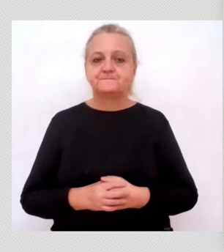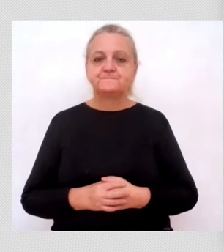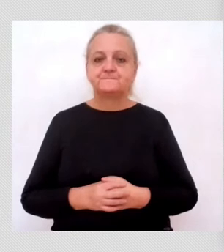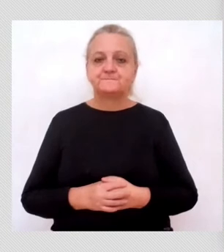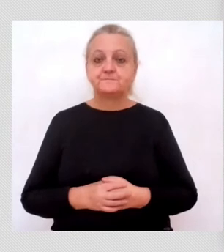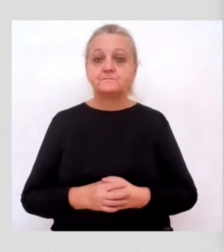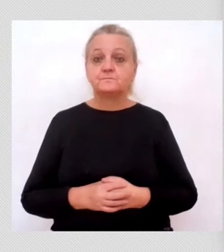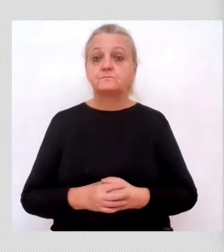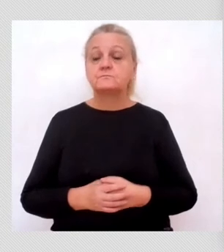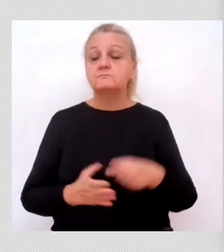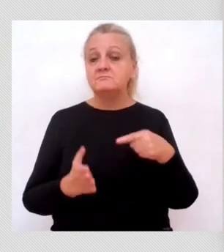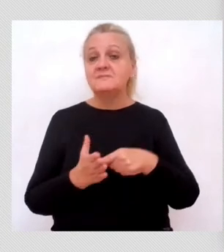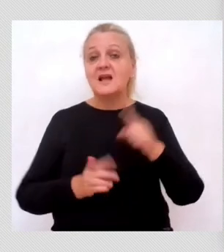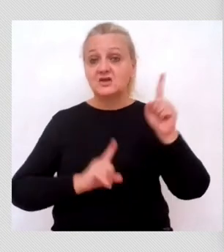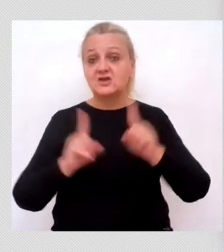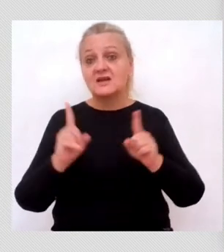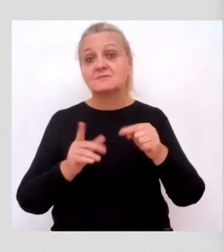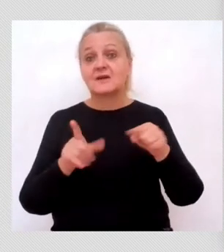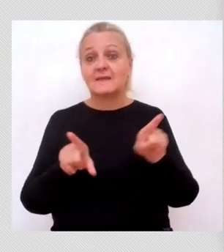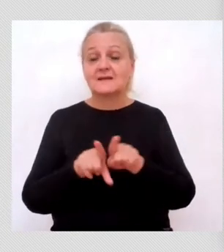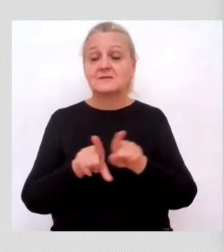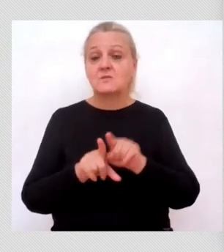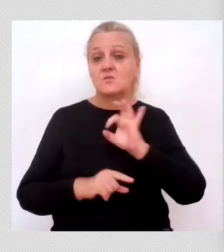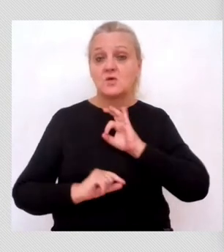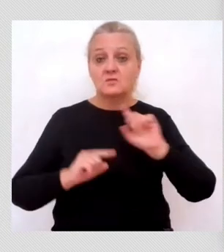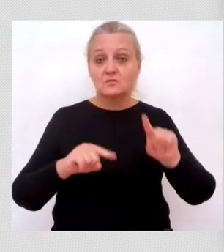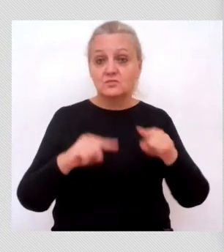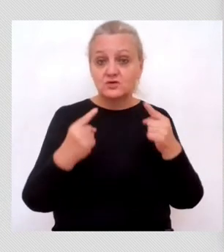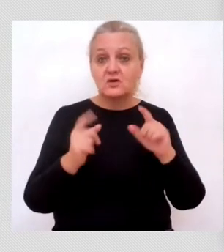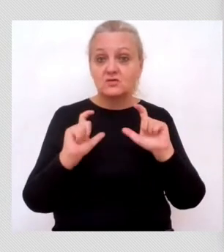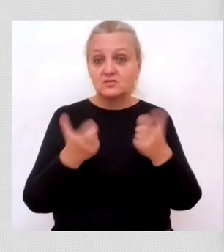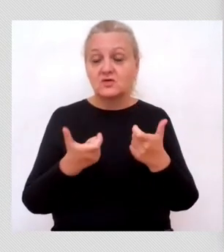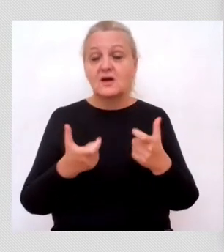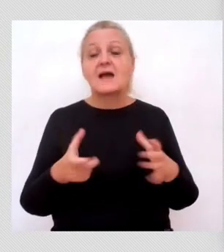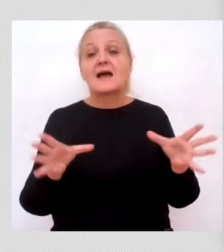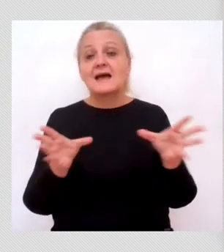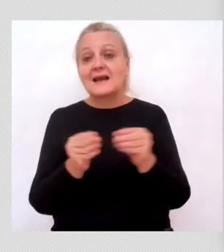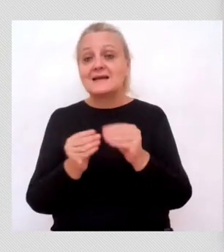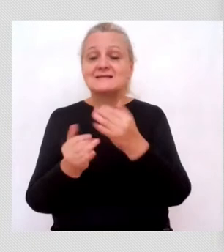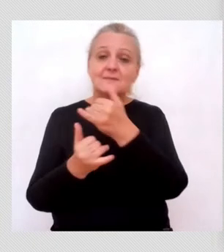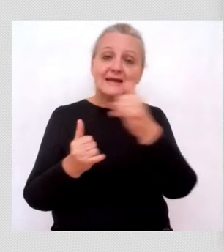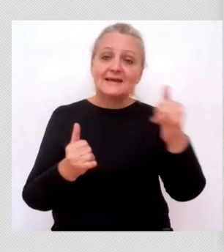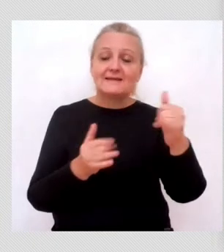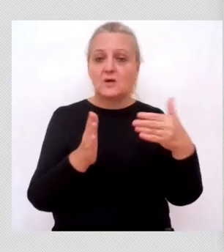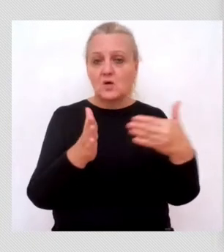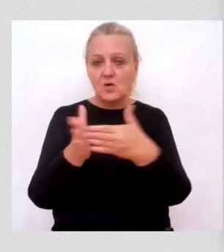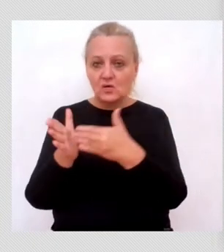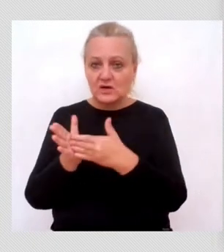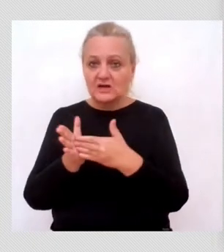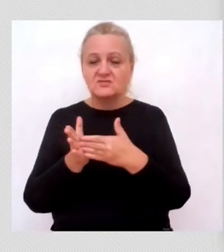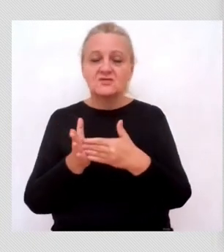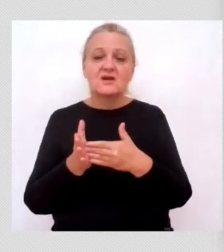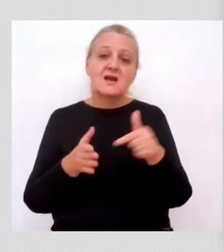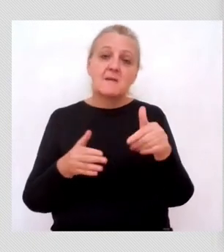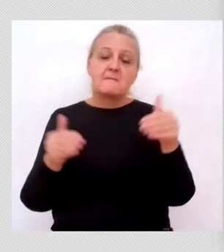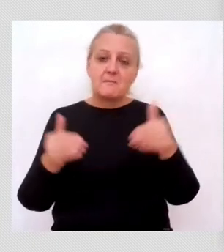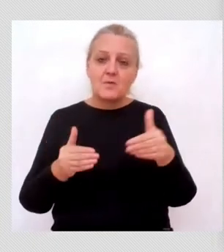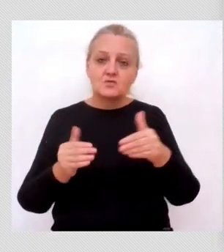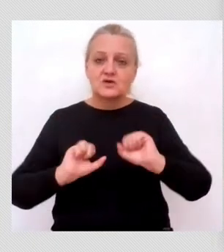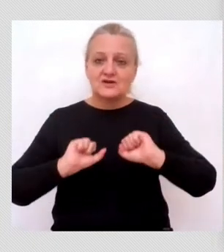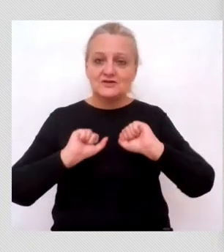I które czasem w moim przekonaniu, łącznie z innymi ograniczeniami, mogą działać